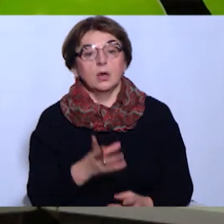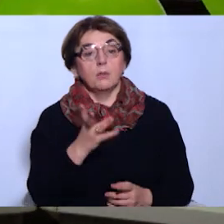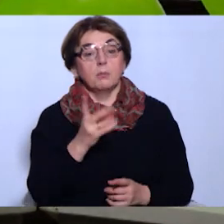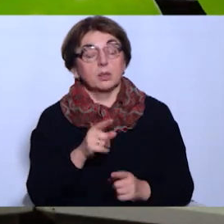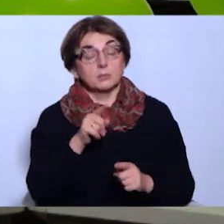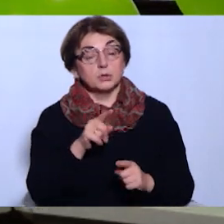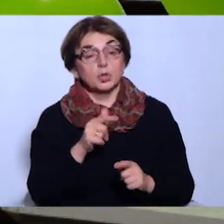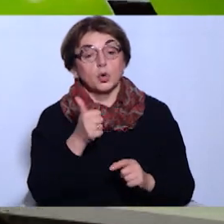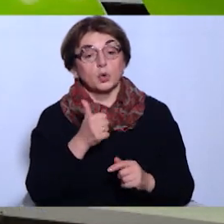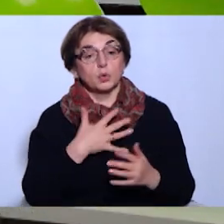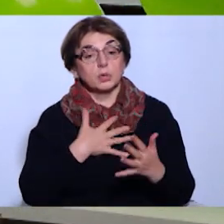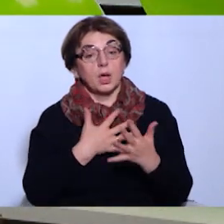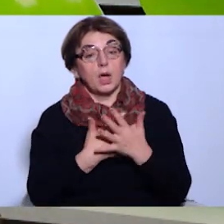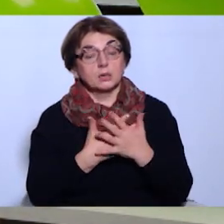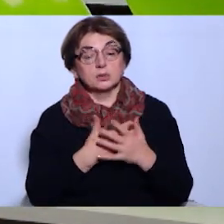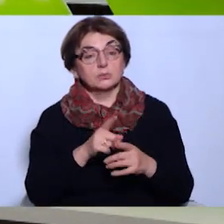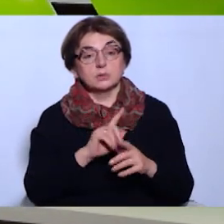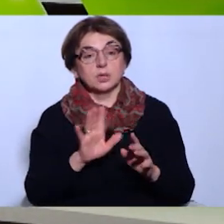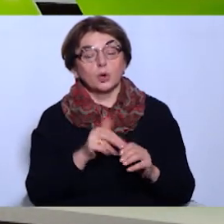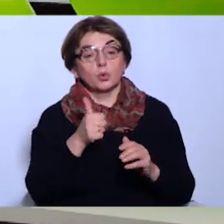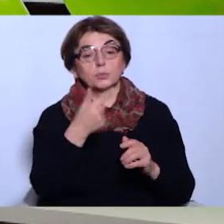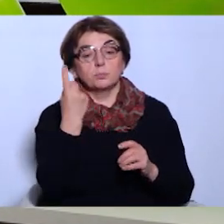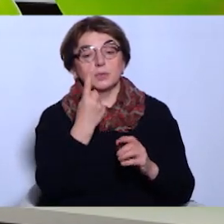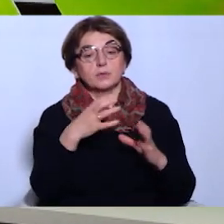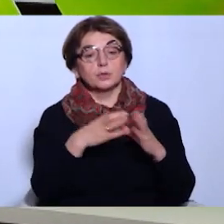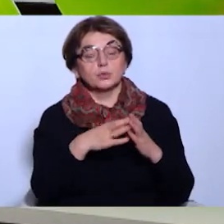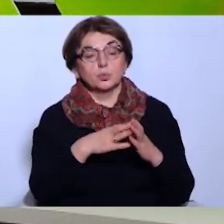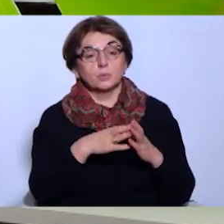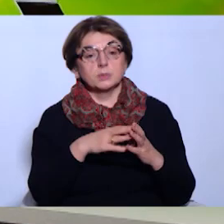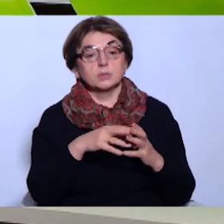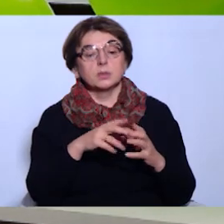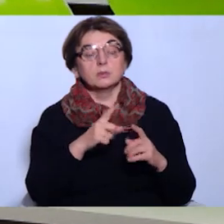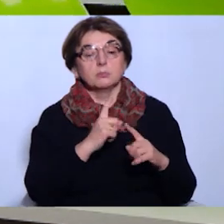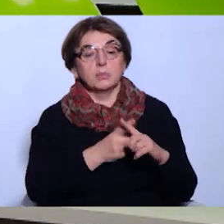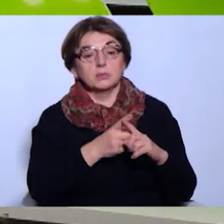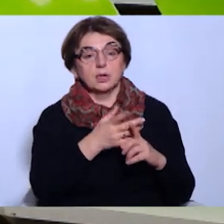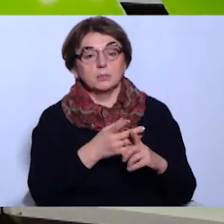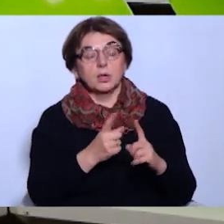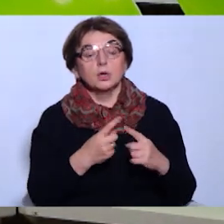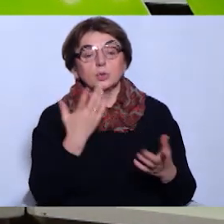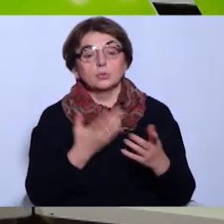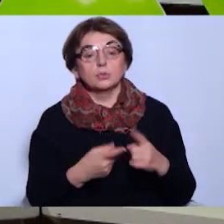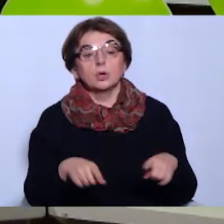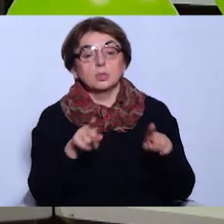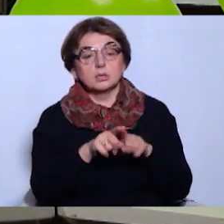Მაგრამ ის ისეთივე აქტიური არ არის, როგორც პირველი ჯგუფის მეტალები. ხოლო თუ ვეცდებით ანალოგიურად